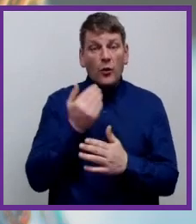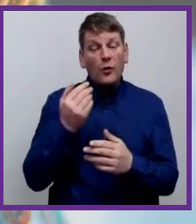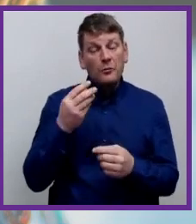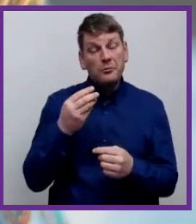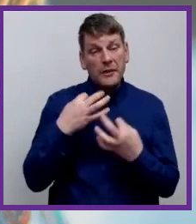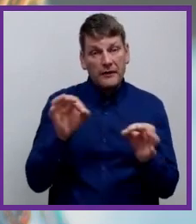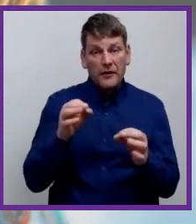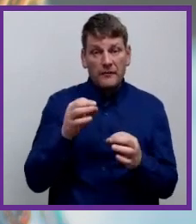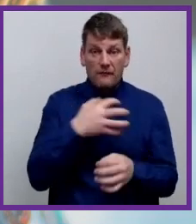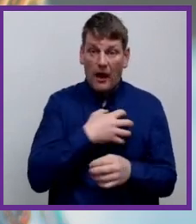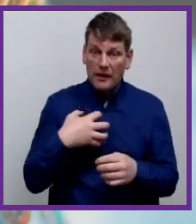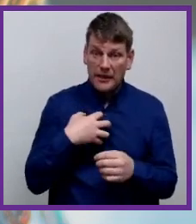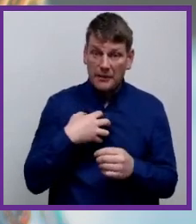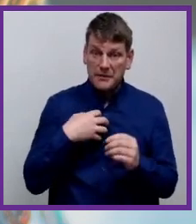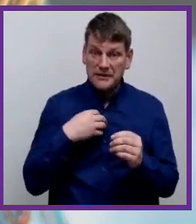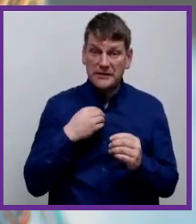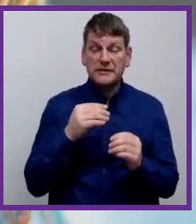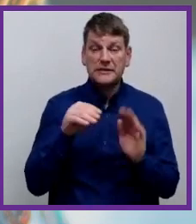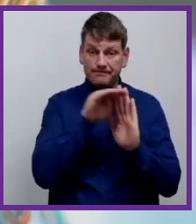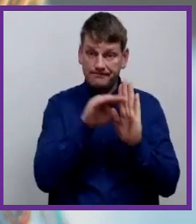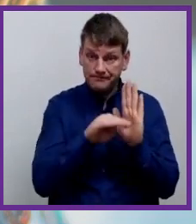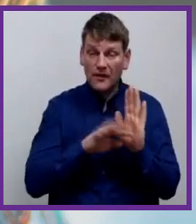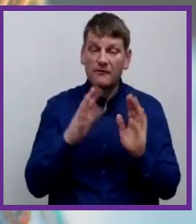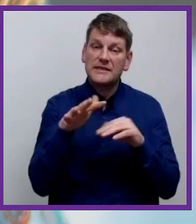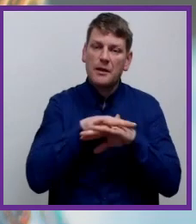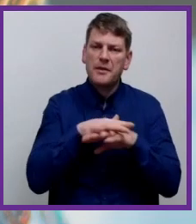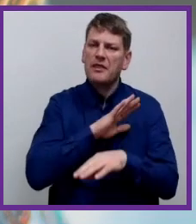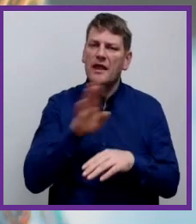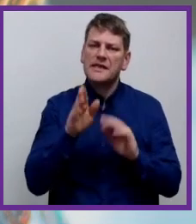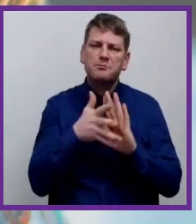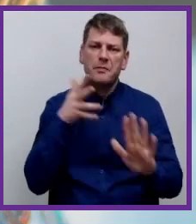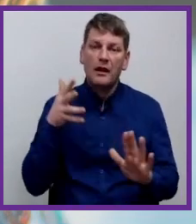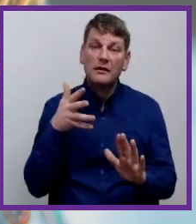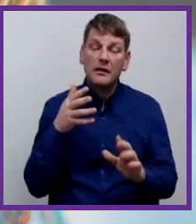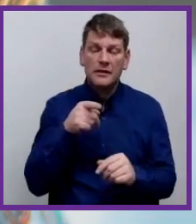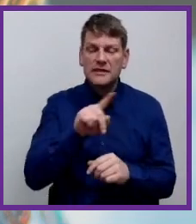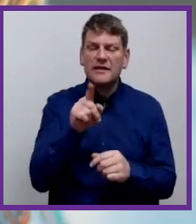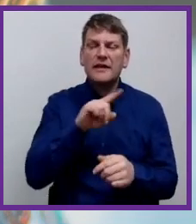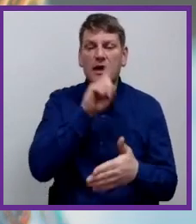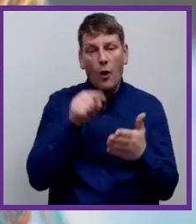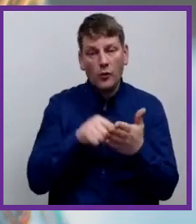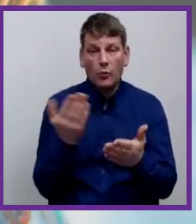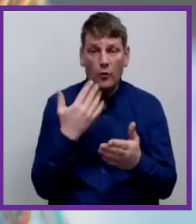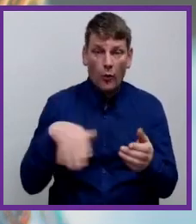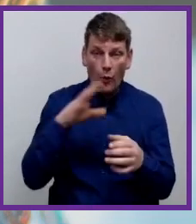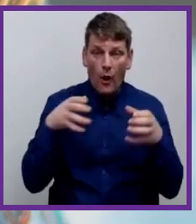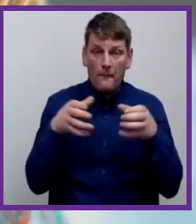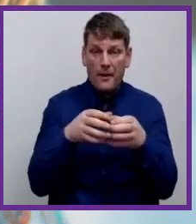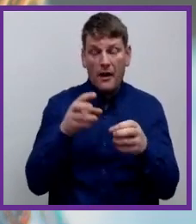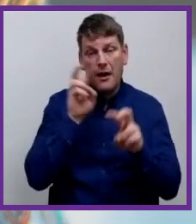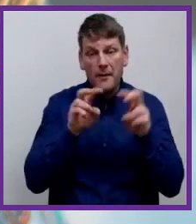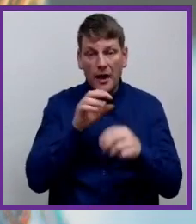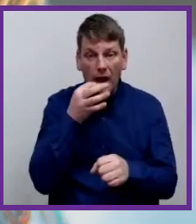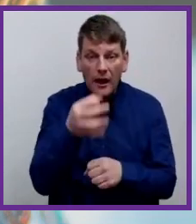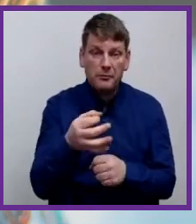cenzūra vai sabiedrības neizpratne? Tie visi ir jautājumi, uz kuriem mums kopā jāmeklē atbildes. Jācenš uzklausīt